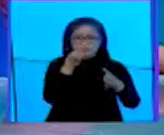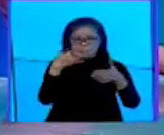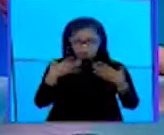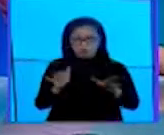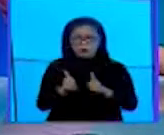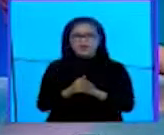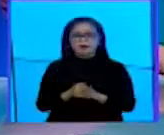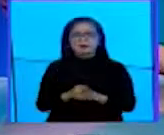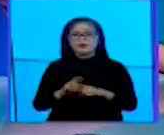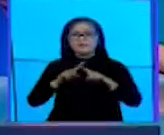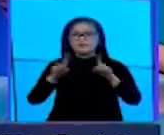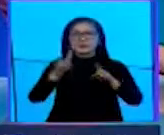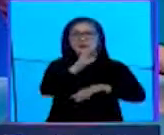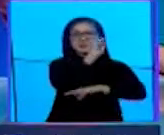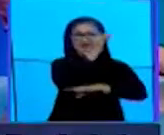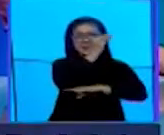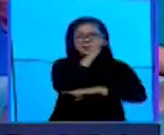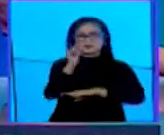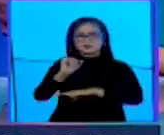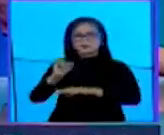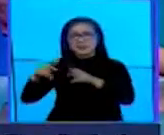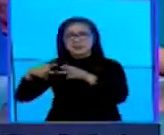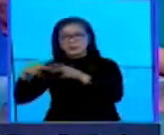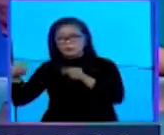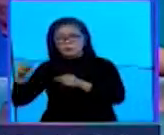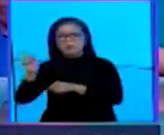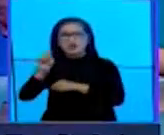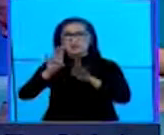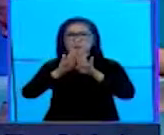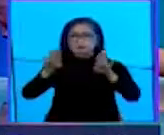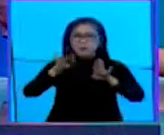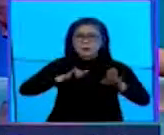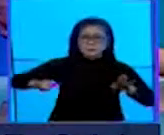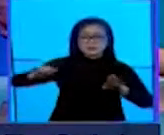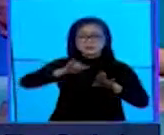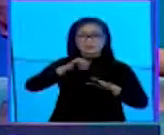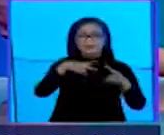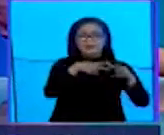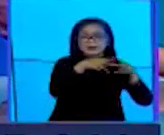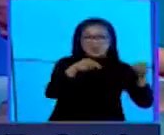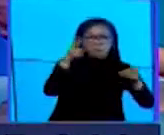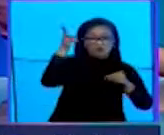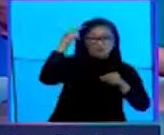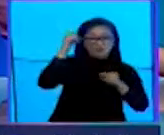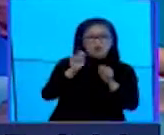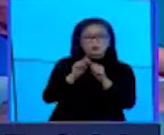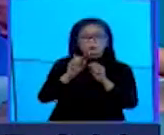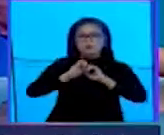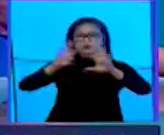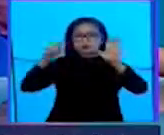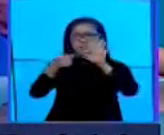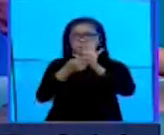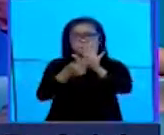Pemirsa, berbeda dengan DKI Jakarta, Pemkot Depok melarang buka bersama. Pemkot Depok telah membuat edaran terkait teknis pelaksanaan Ramadan